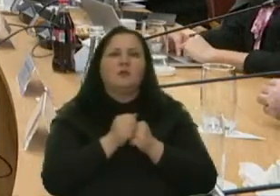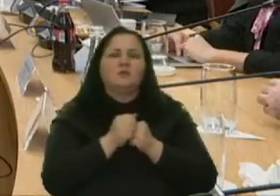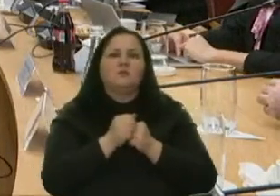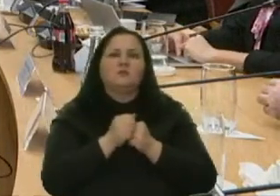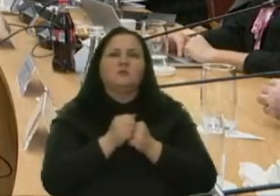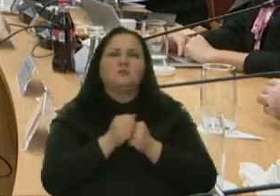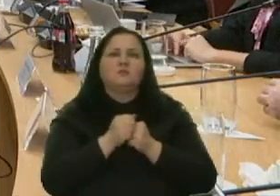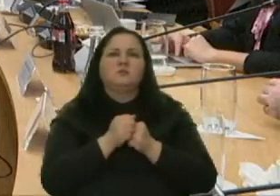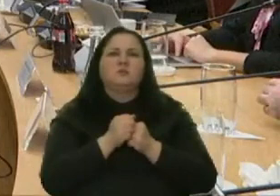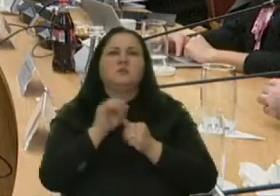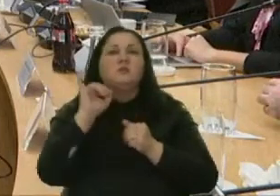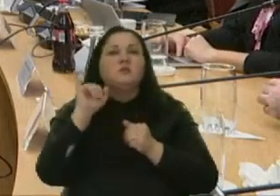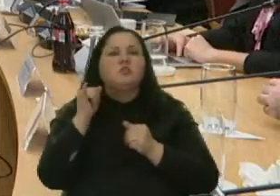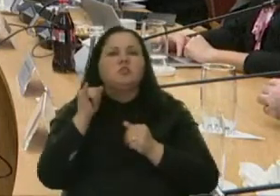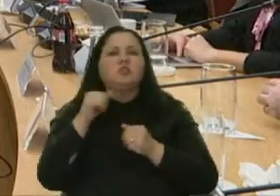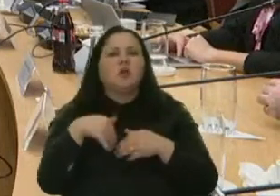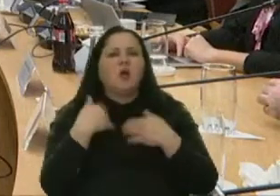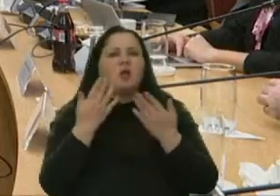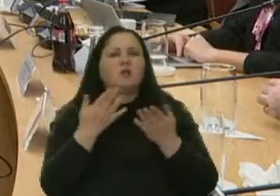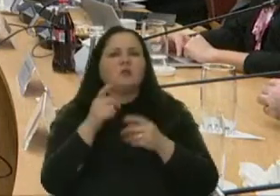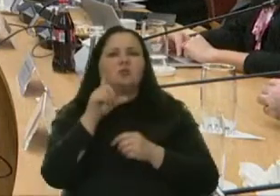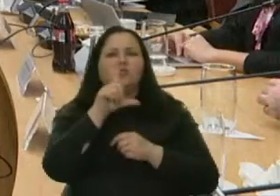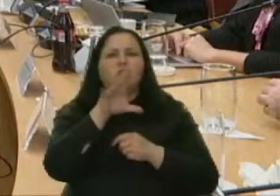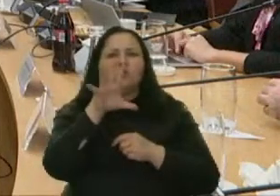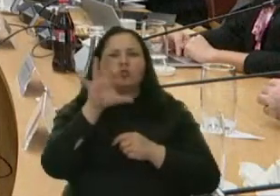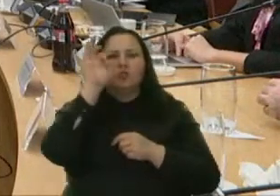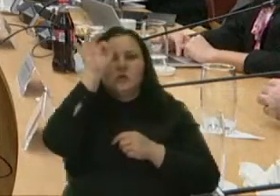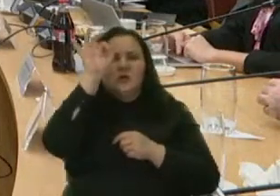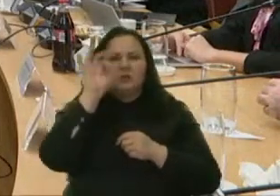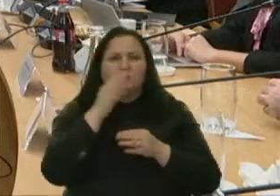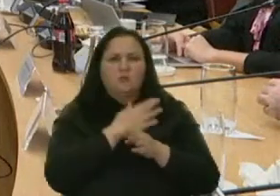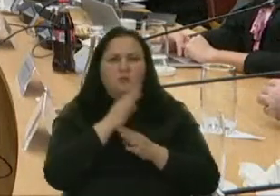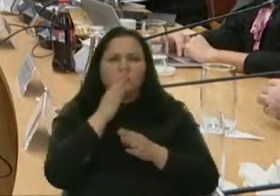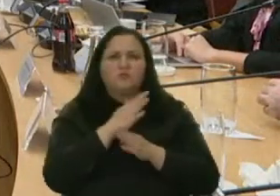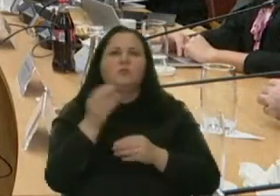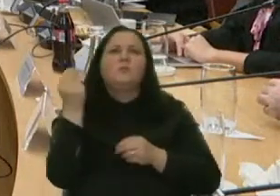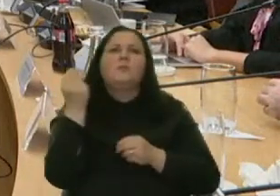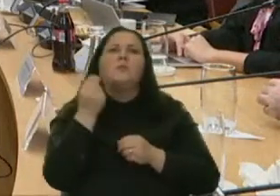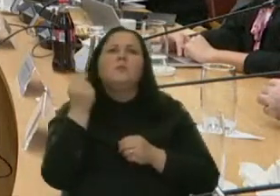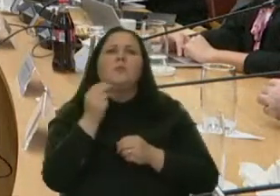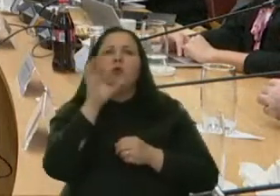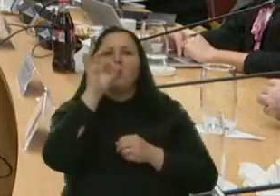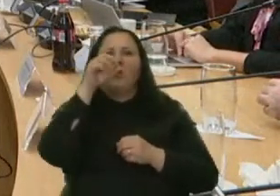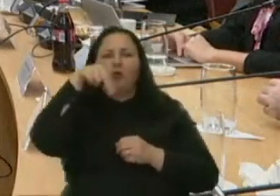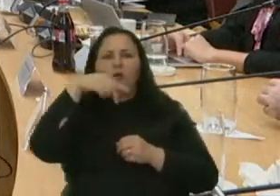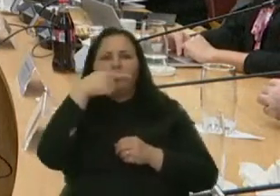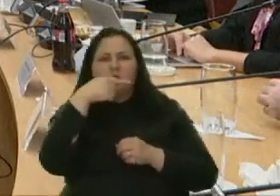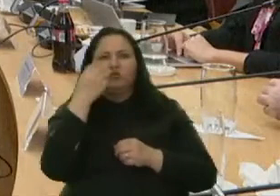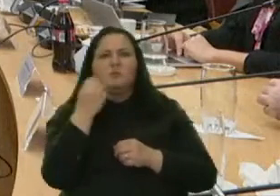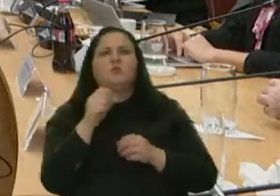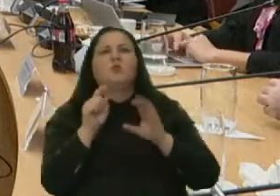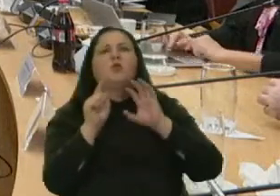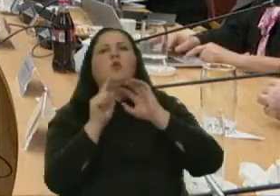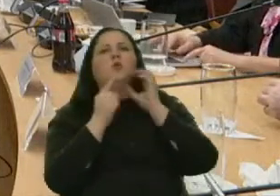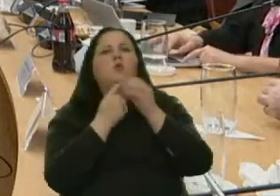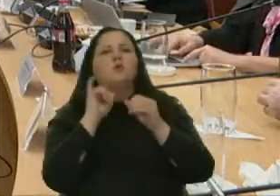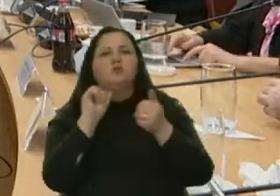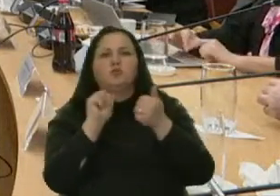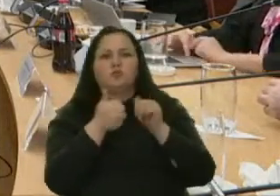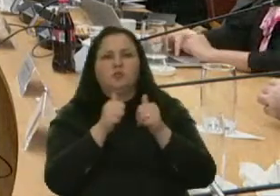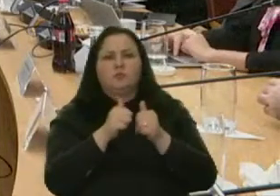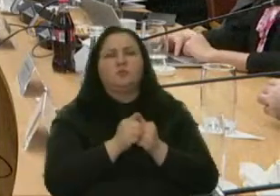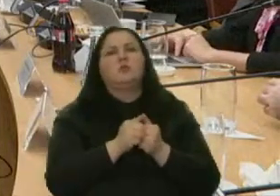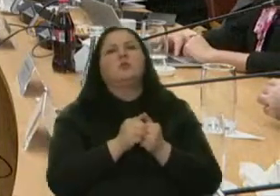introducerea și alocarea cu 25% suplimentarea pentru ONG uri pentru cultură și sport deși